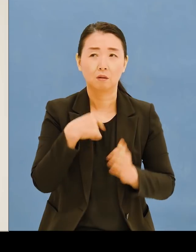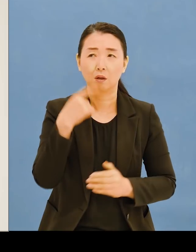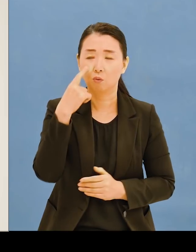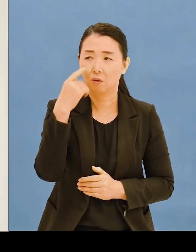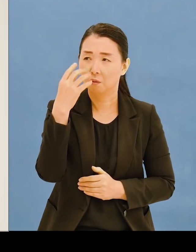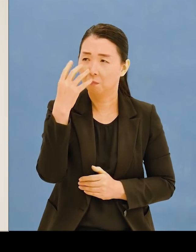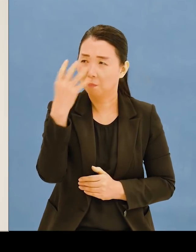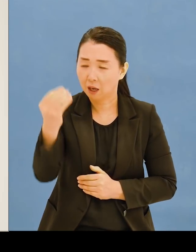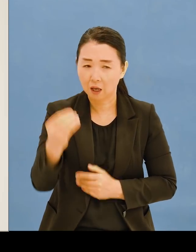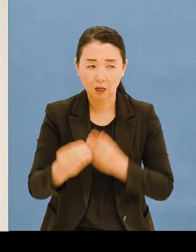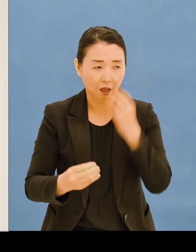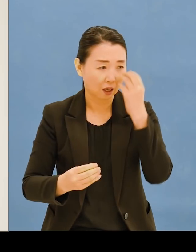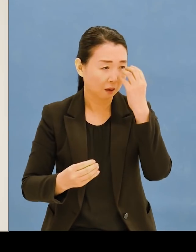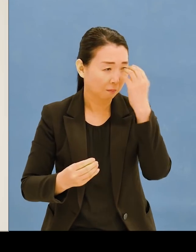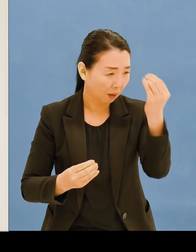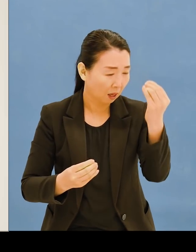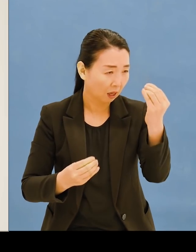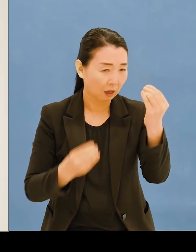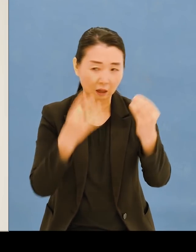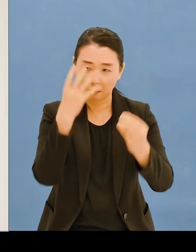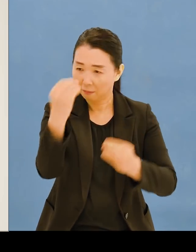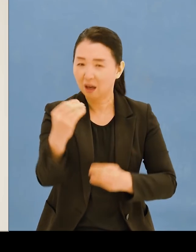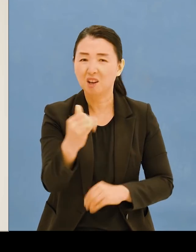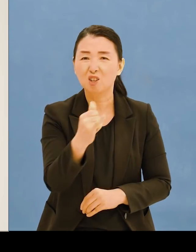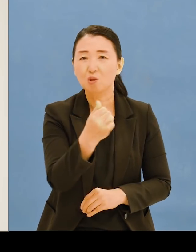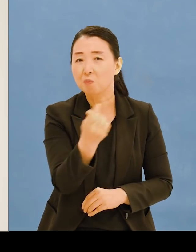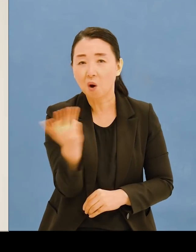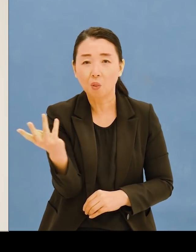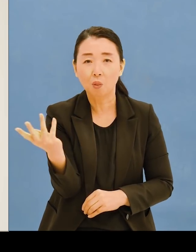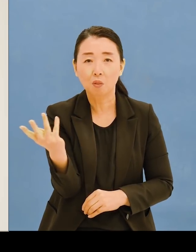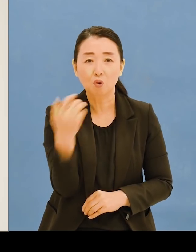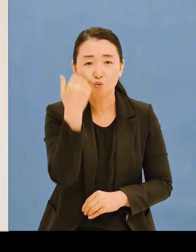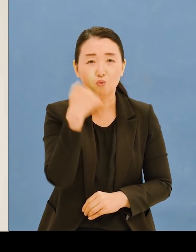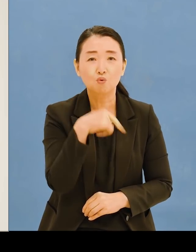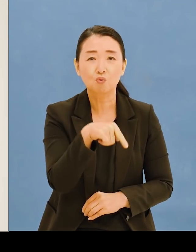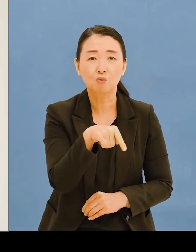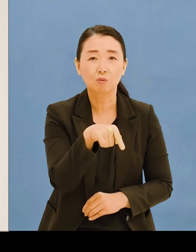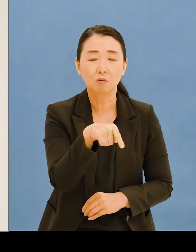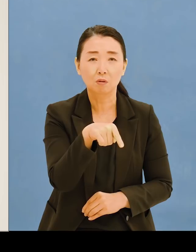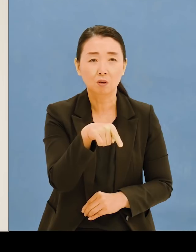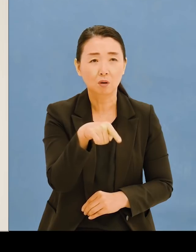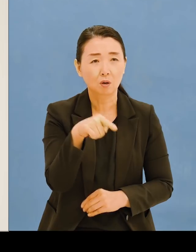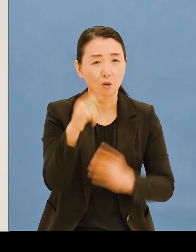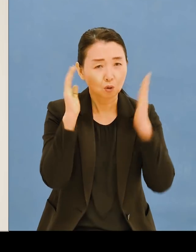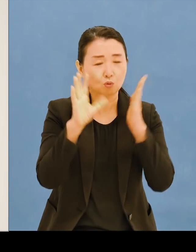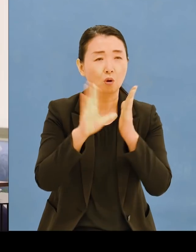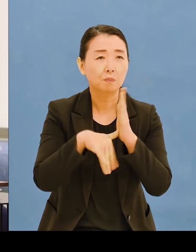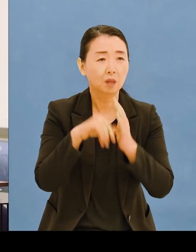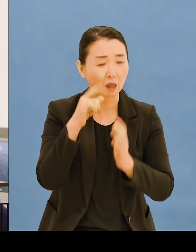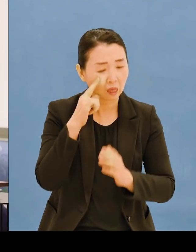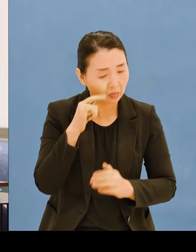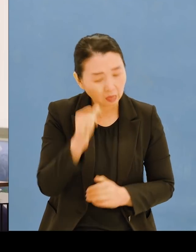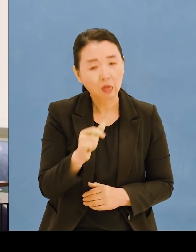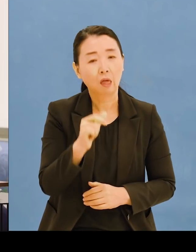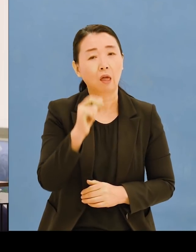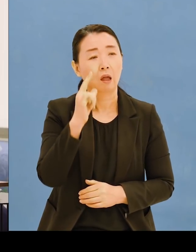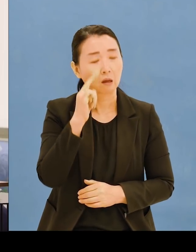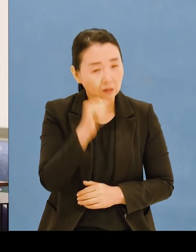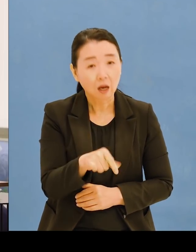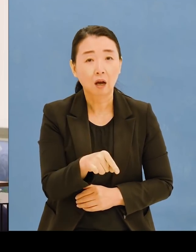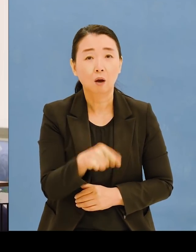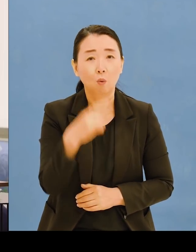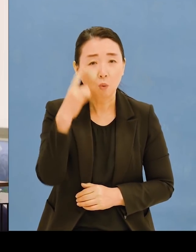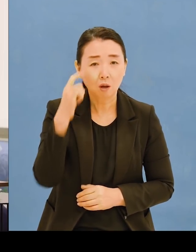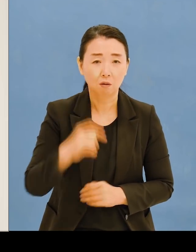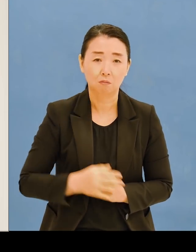눈에 이제 들어오는 이제 친구들이 이제 몇 명 있었어요. 네. 그래서 어떤 친구들이냐면 수업 시간에 이제 맨날 자는 거예요. 어.